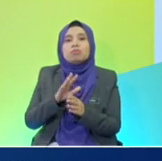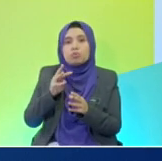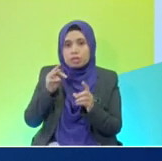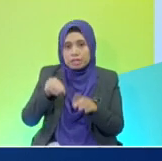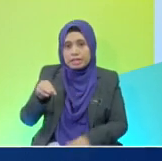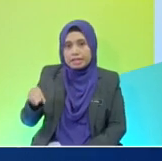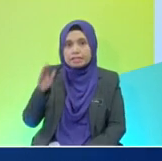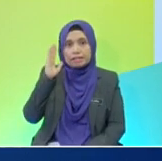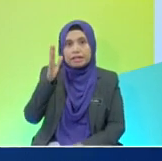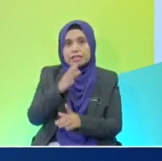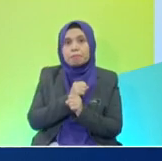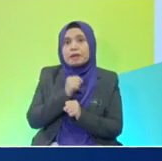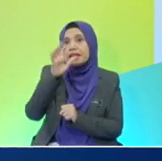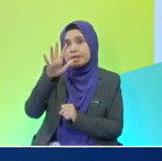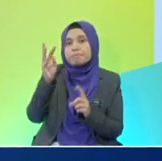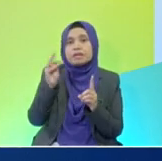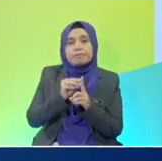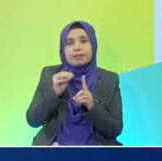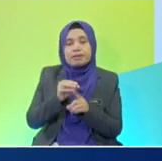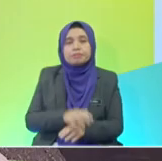mendapat 5 macam